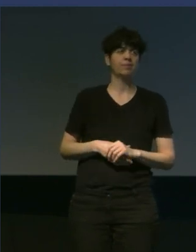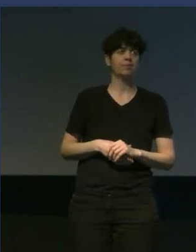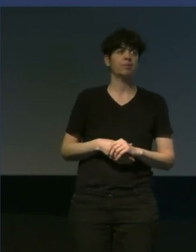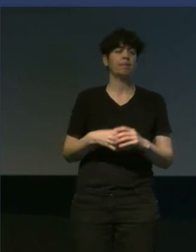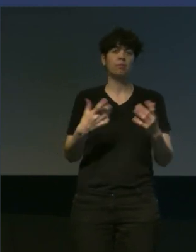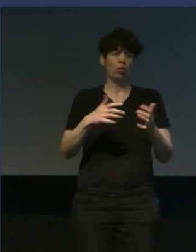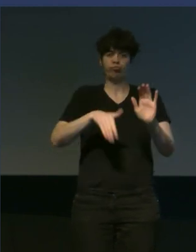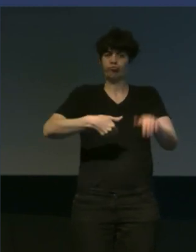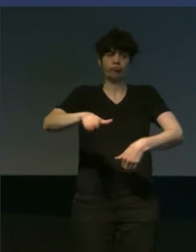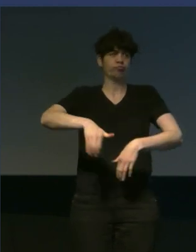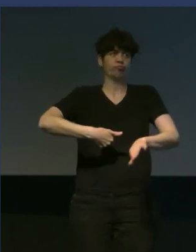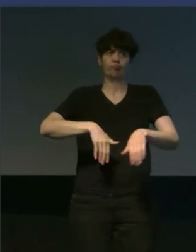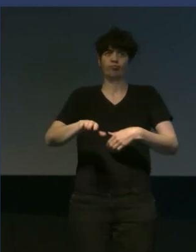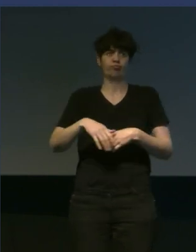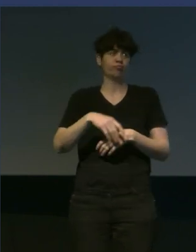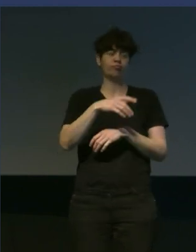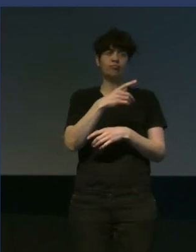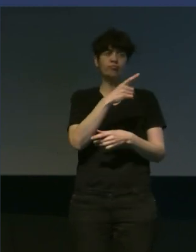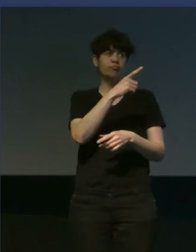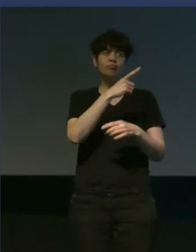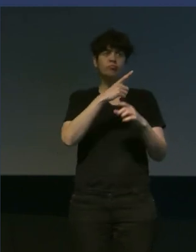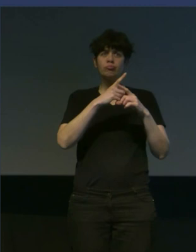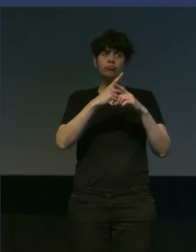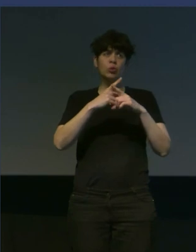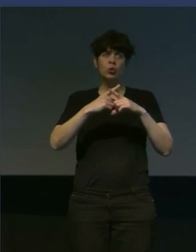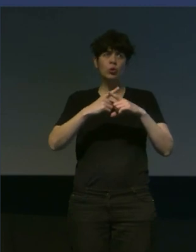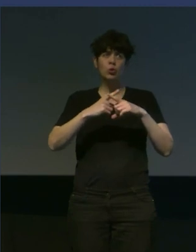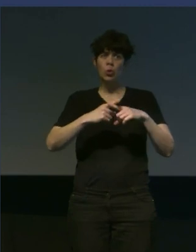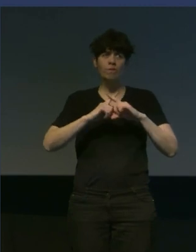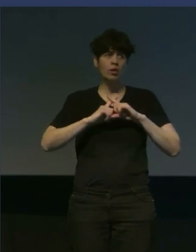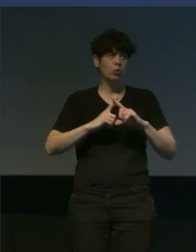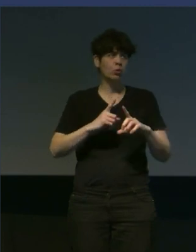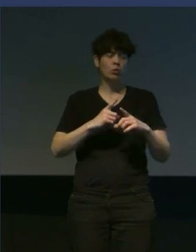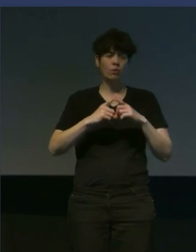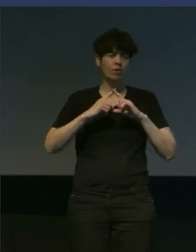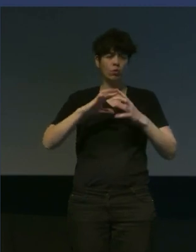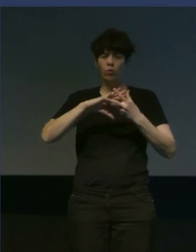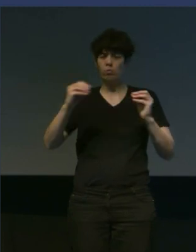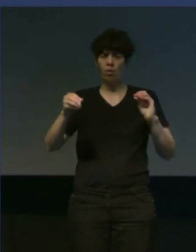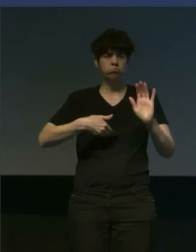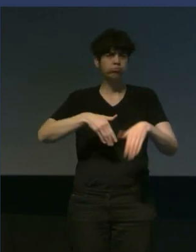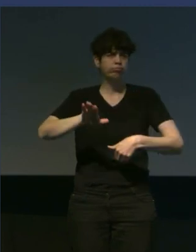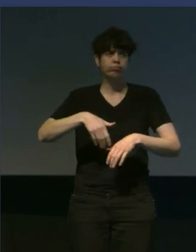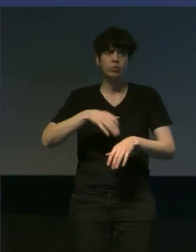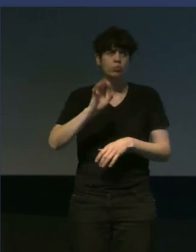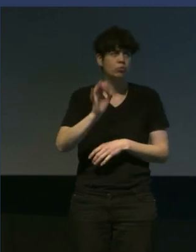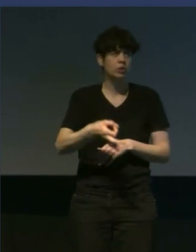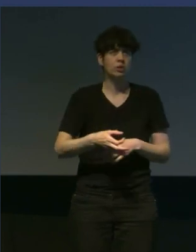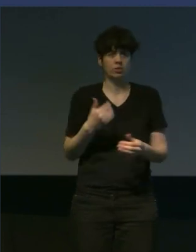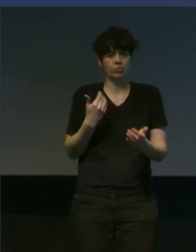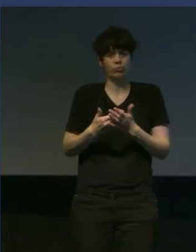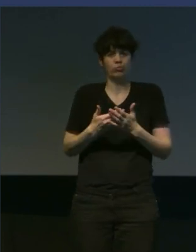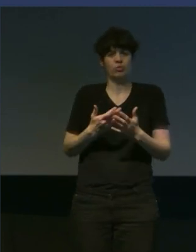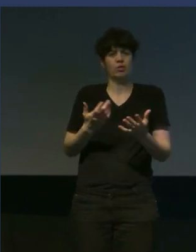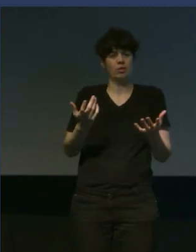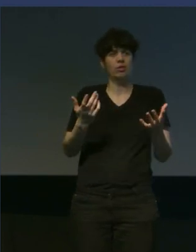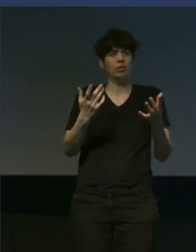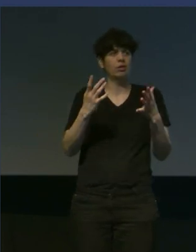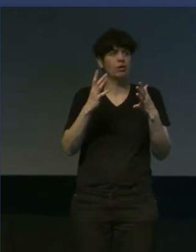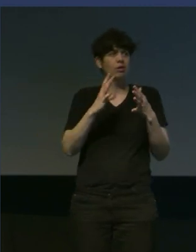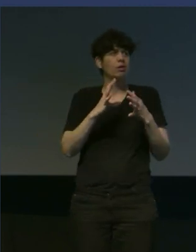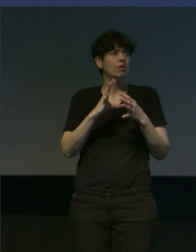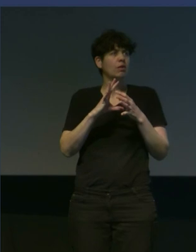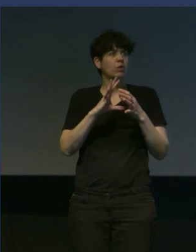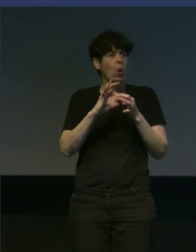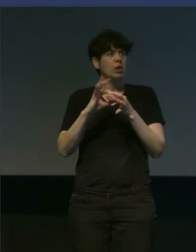ça a marché. Donc, eux sont convaincus que c'est un format qui marche. Et c'est comme ça qu'on fait une collection avec eux quand